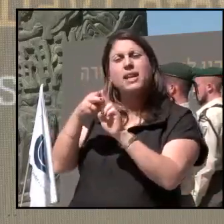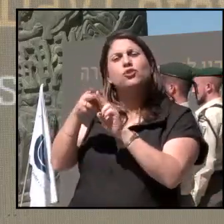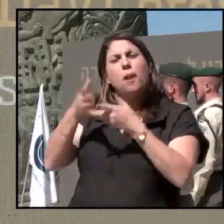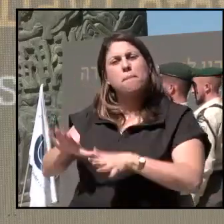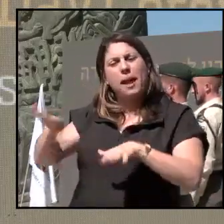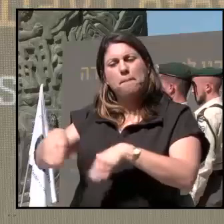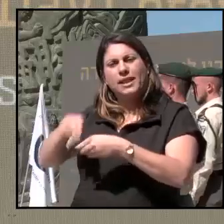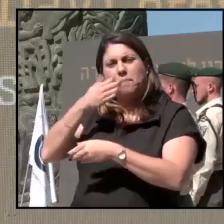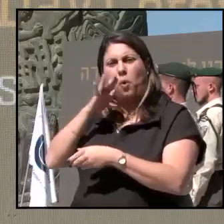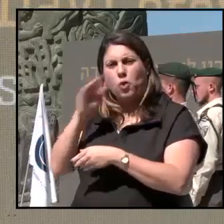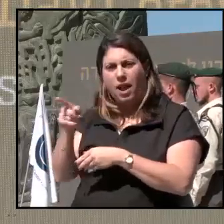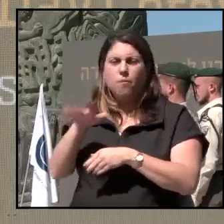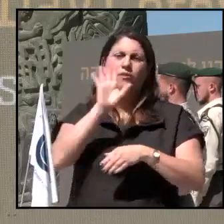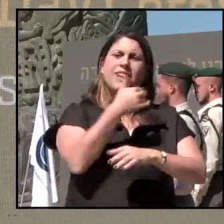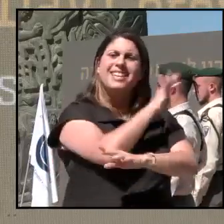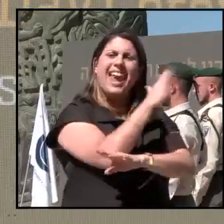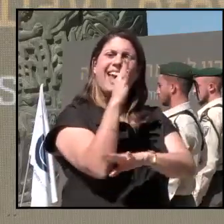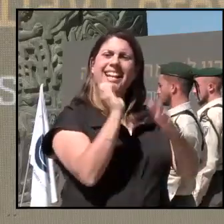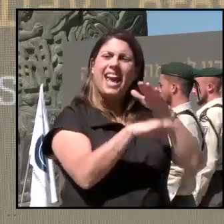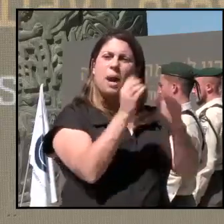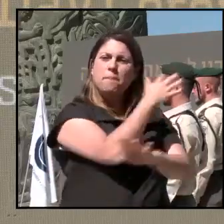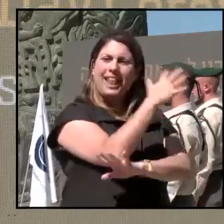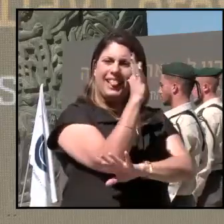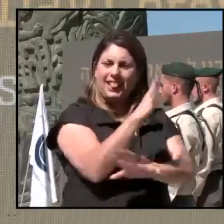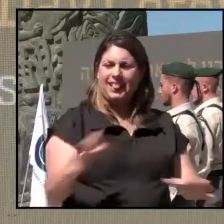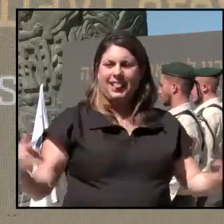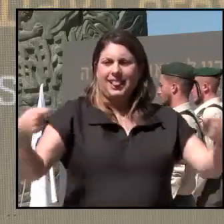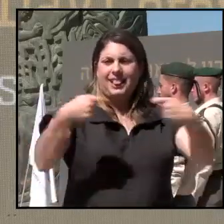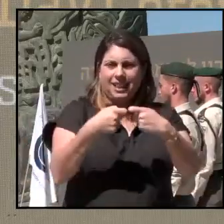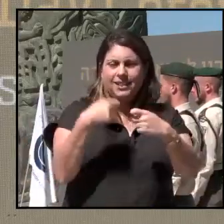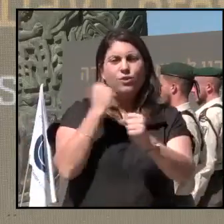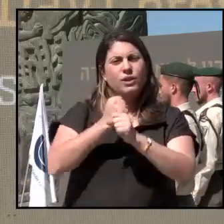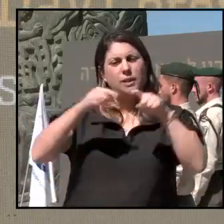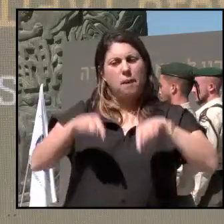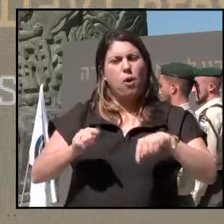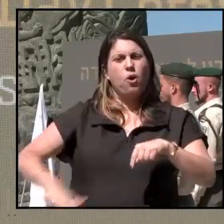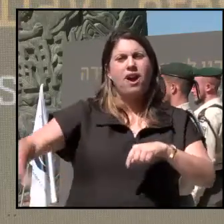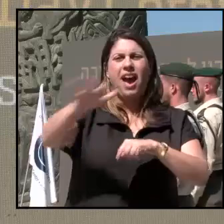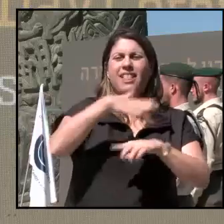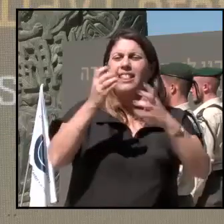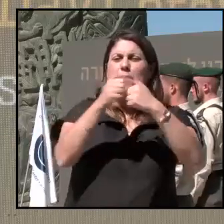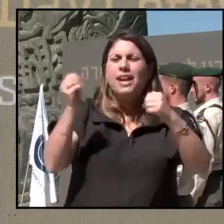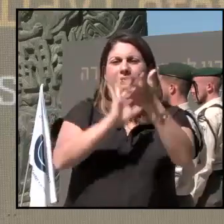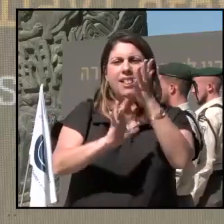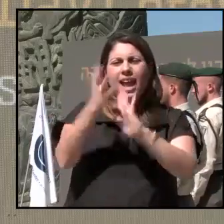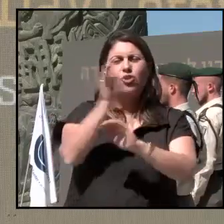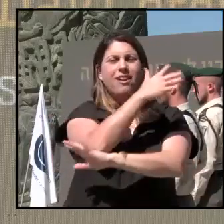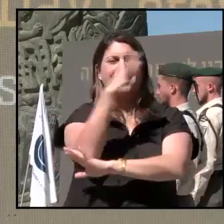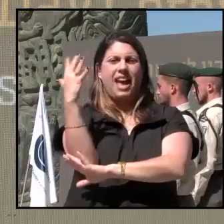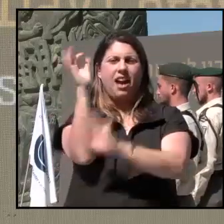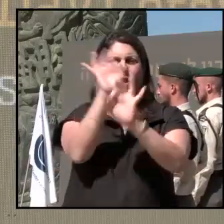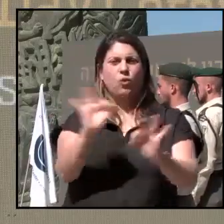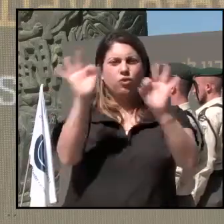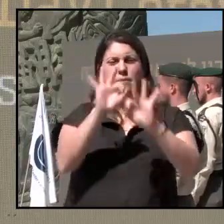בירושלים ולקרן הקיימת לישראל, מתקיים כאן ברחבת אנדרטת מגילת האש ביער הקדושים.